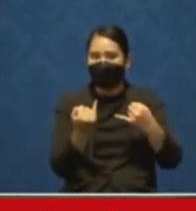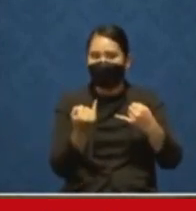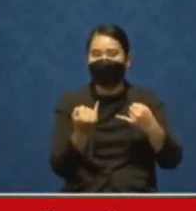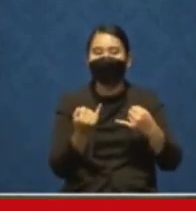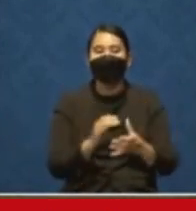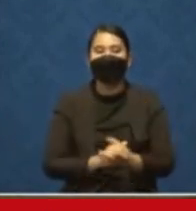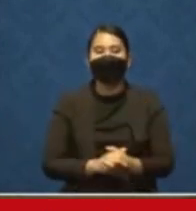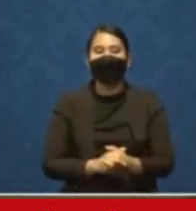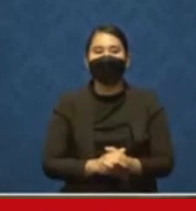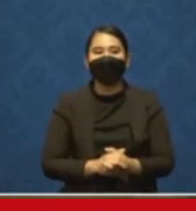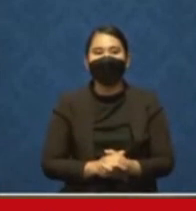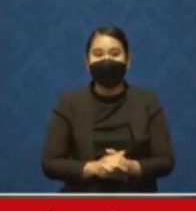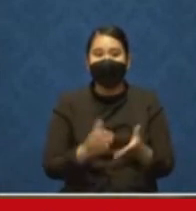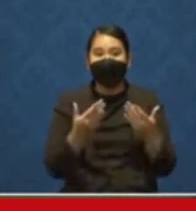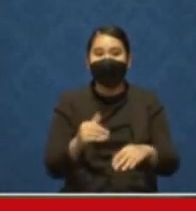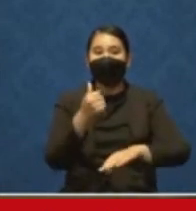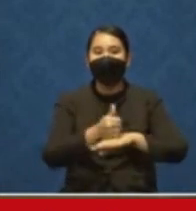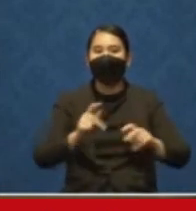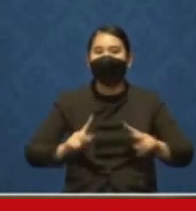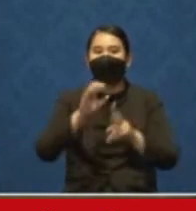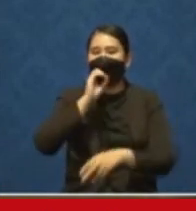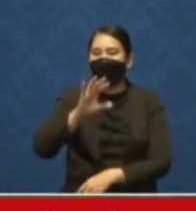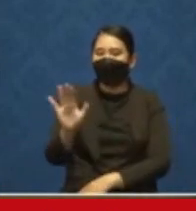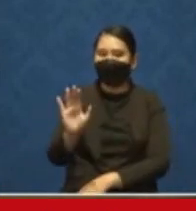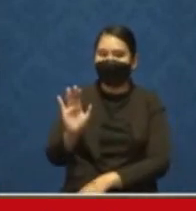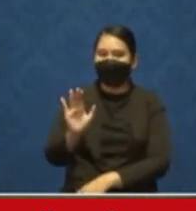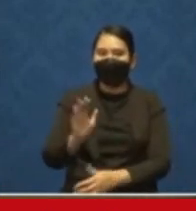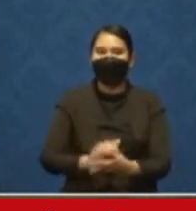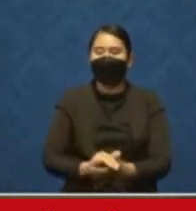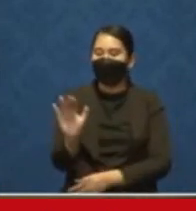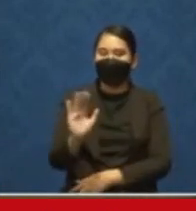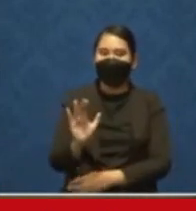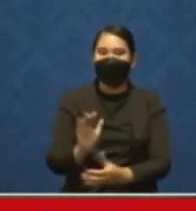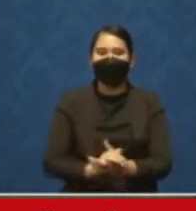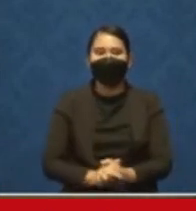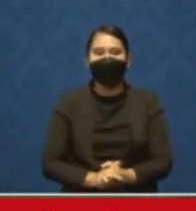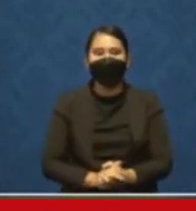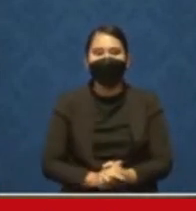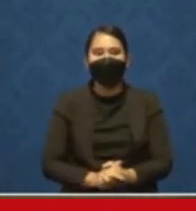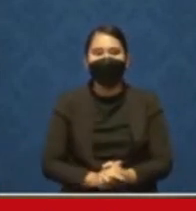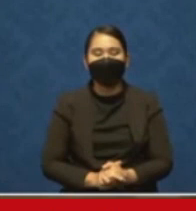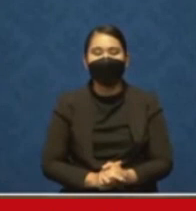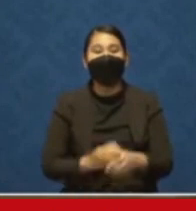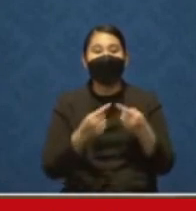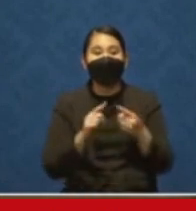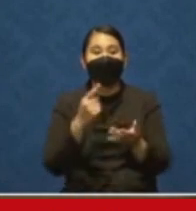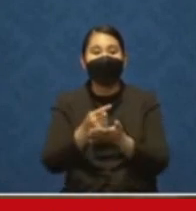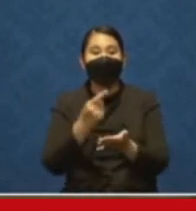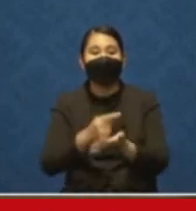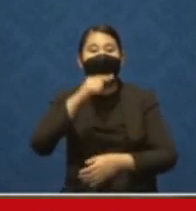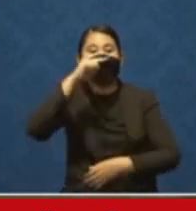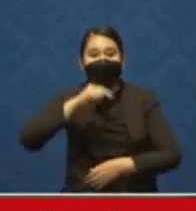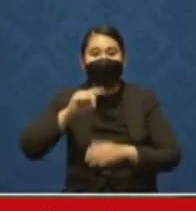หมายเขาลงความเห็นว่ารัฐบาลไทยในประเทศไทยมีสิทธ์แท้ 100%เริ่ม